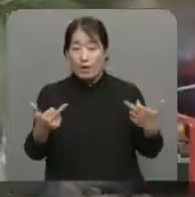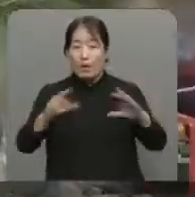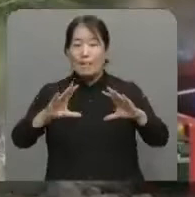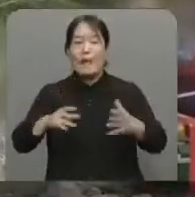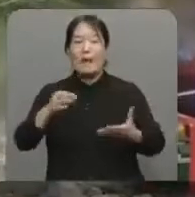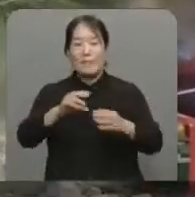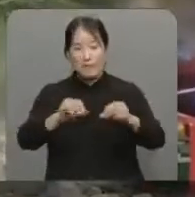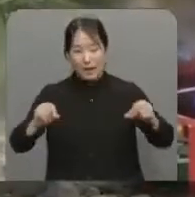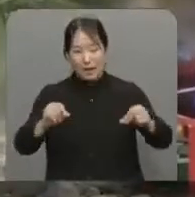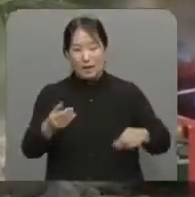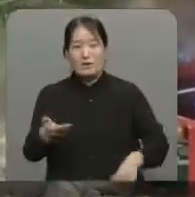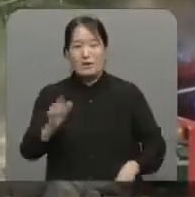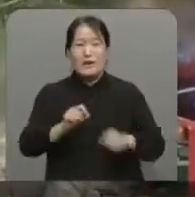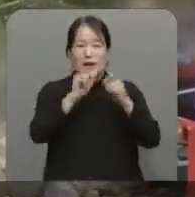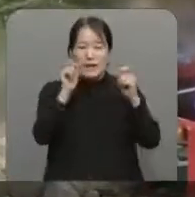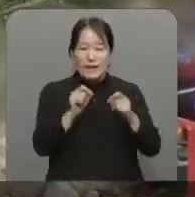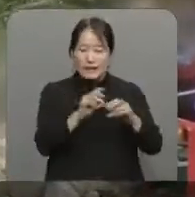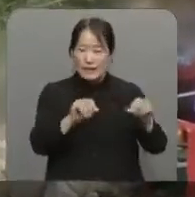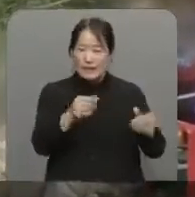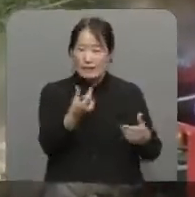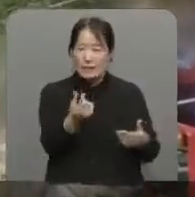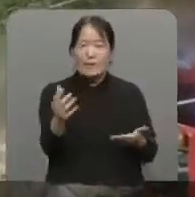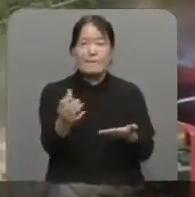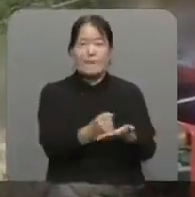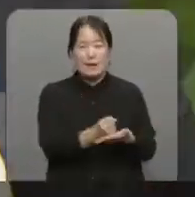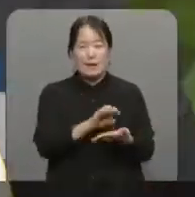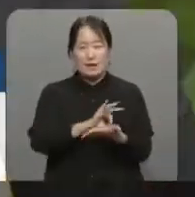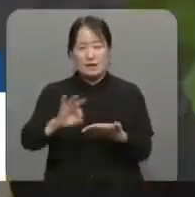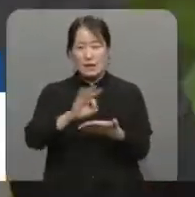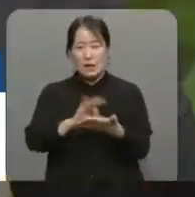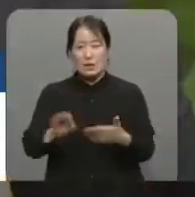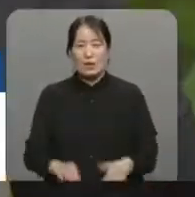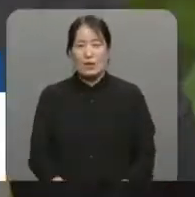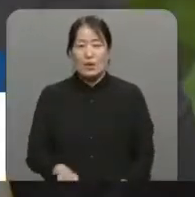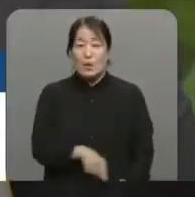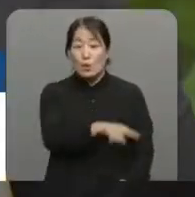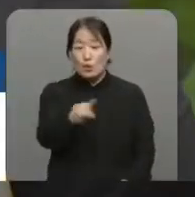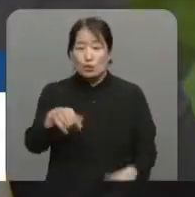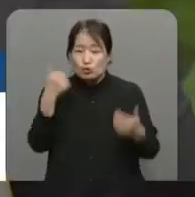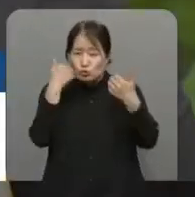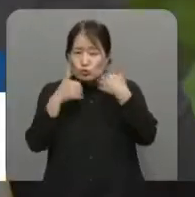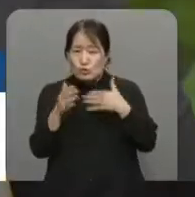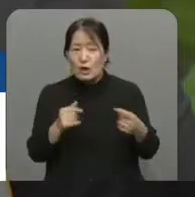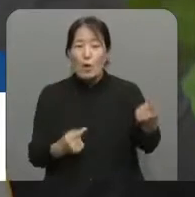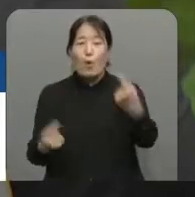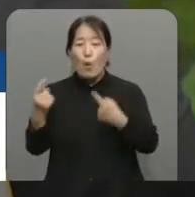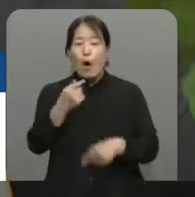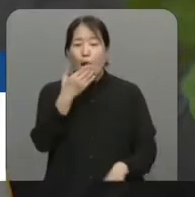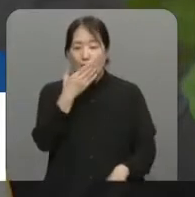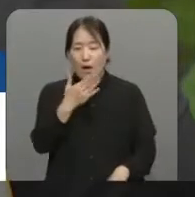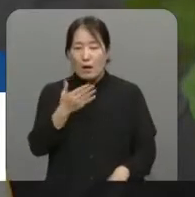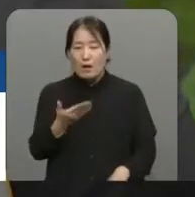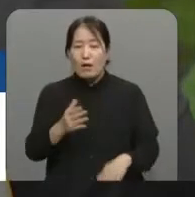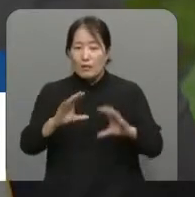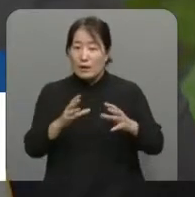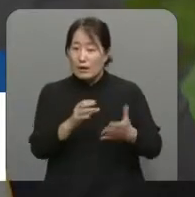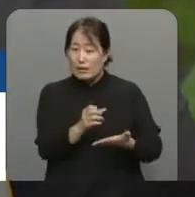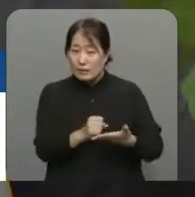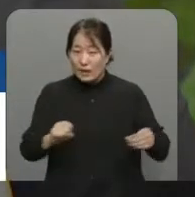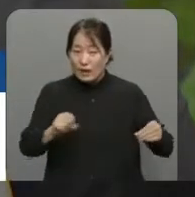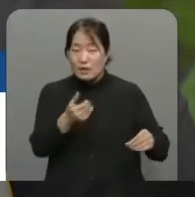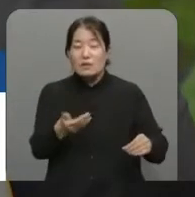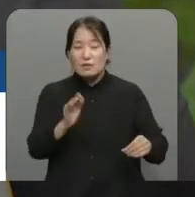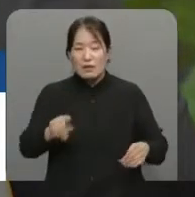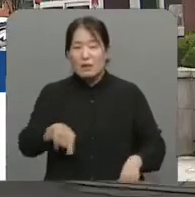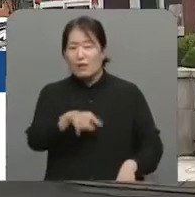자신들의 사유지처럼 쓰고 있는 겁니다. 누구나 이용할 수 있는 계곡인데 거기는 자기 땅 마냥. 아무래도 그런 데 갖다